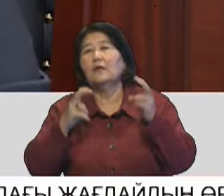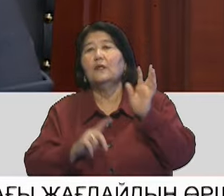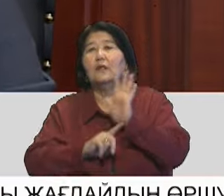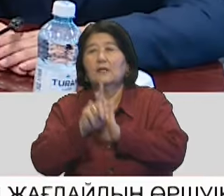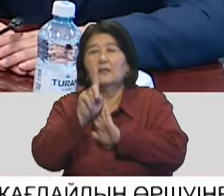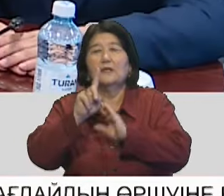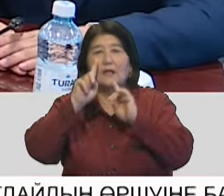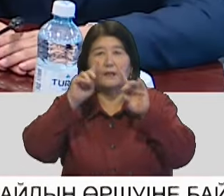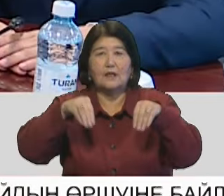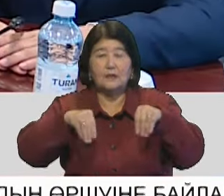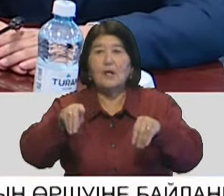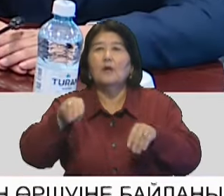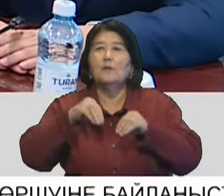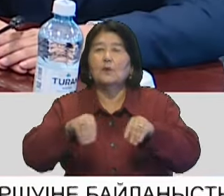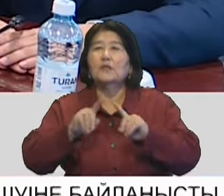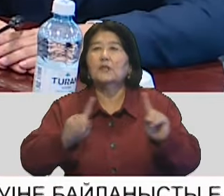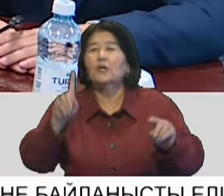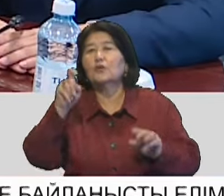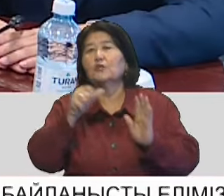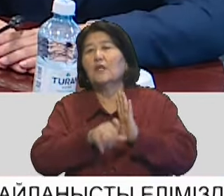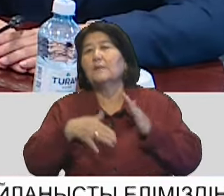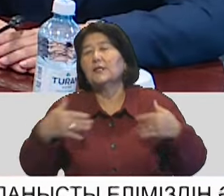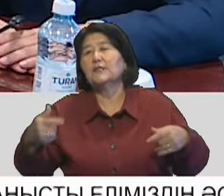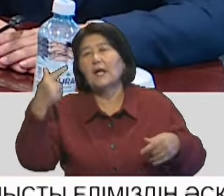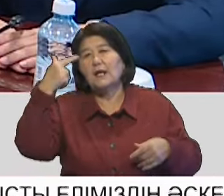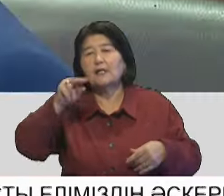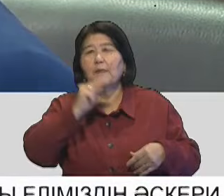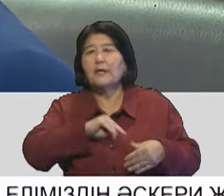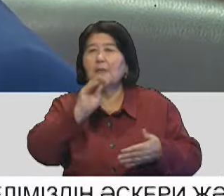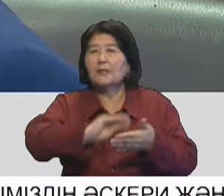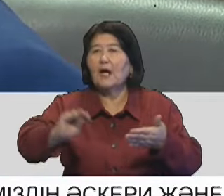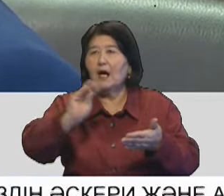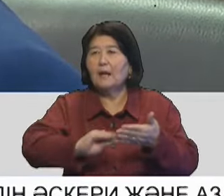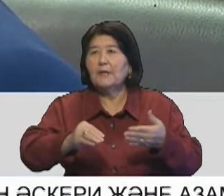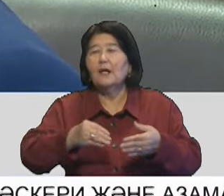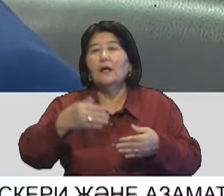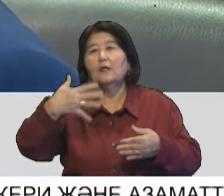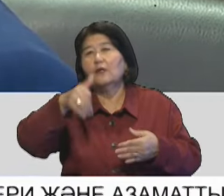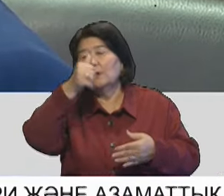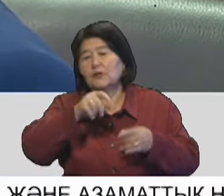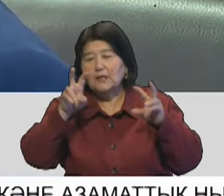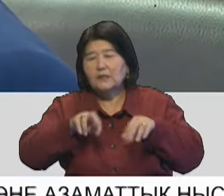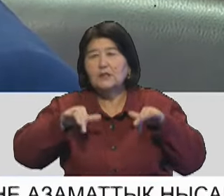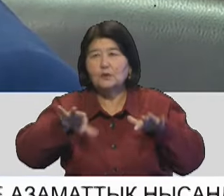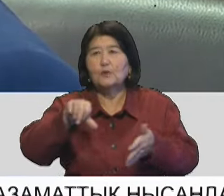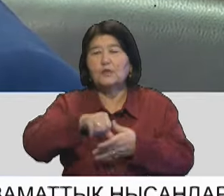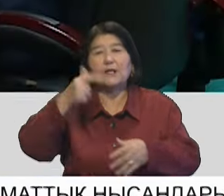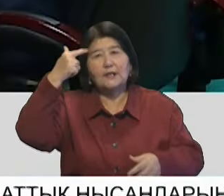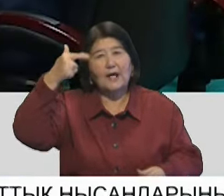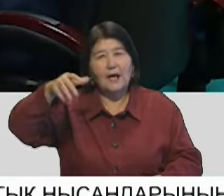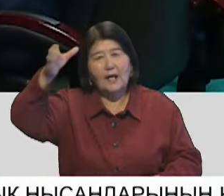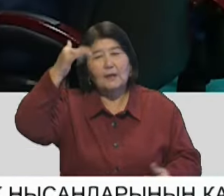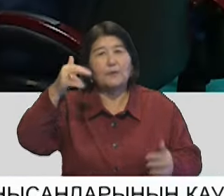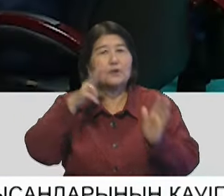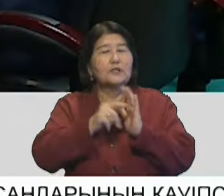атанға жүк. Белгілі селекционер мұнан бөлек 160-тан астам ғылыми еңбектің авторы. Жарты ғасырдан астам ізденістің ізінде жүрген ғалым биыл